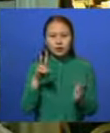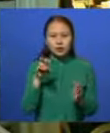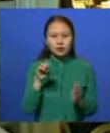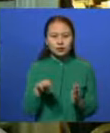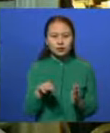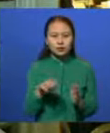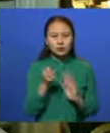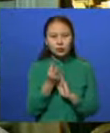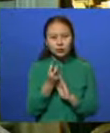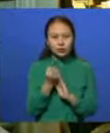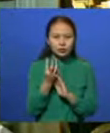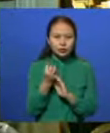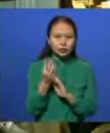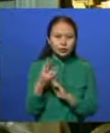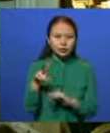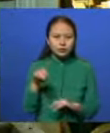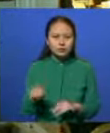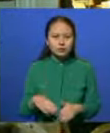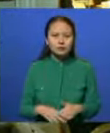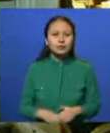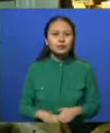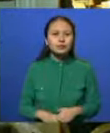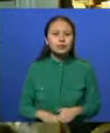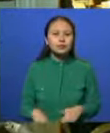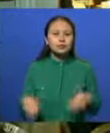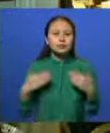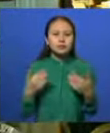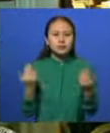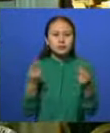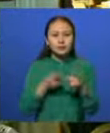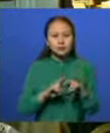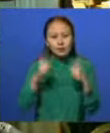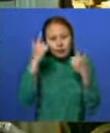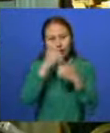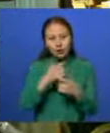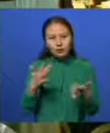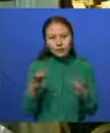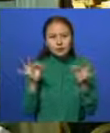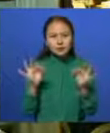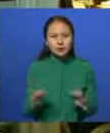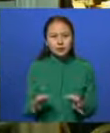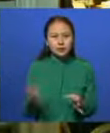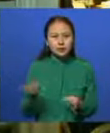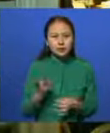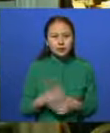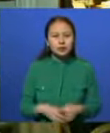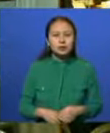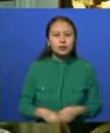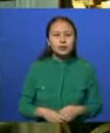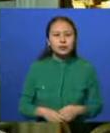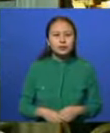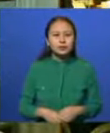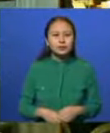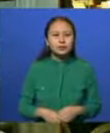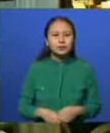12 жастағы 14-16 солай кете береді. Сол балаларға қандай ақпарат беру керек? Қандай ақпаратты